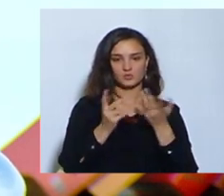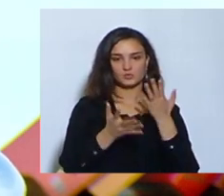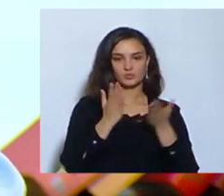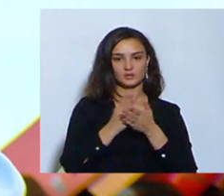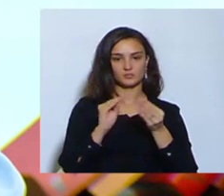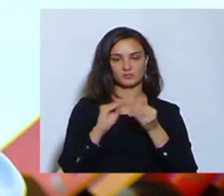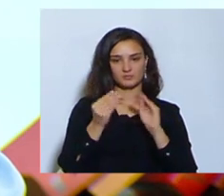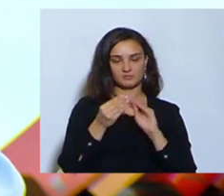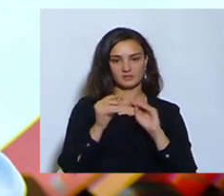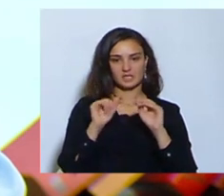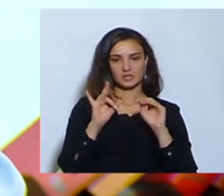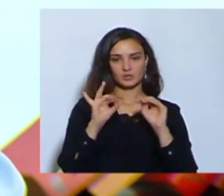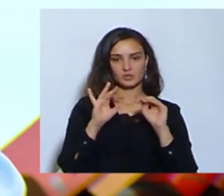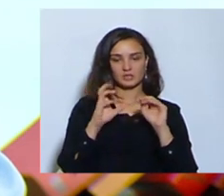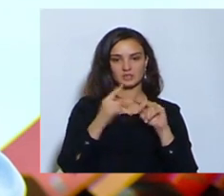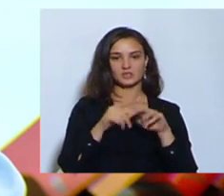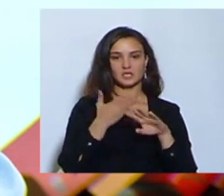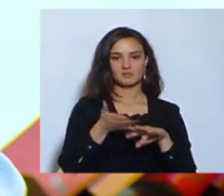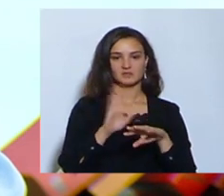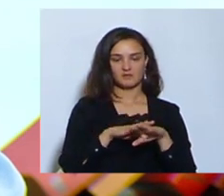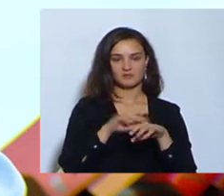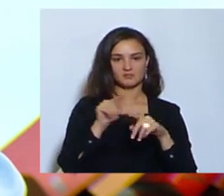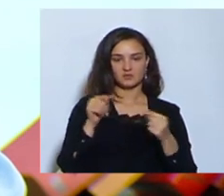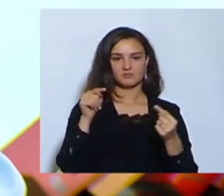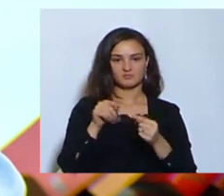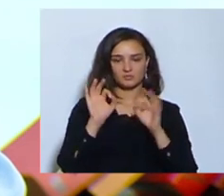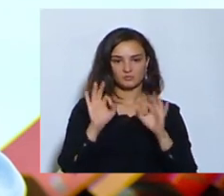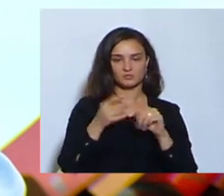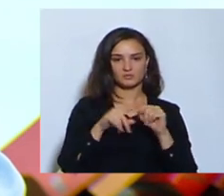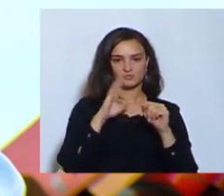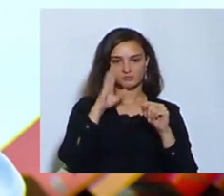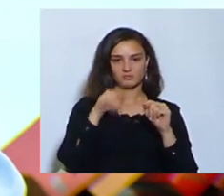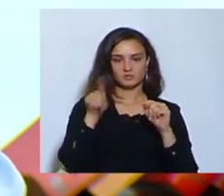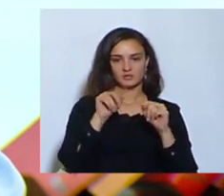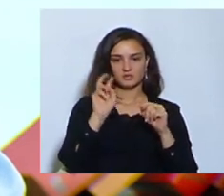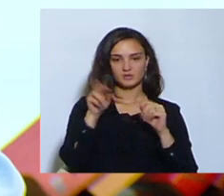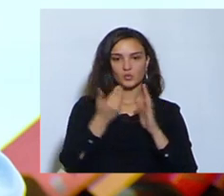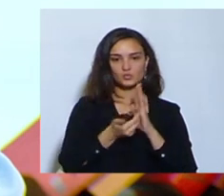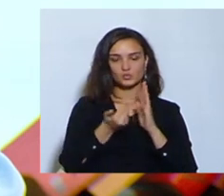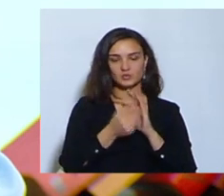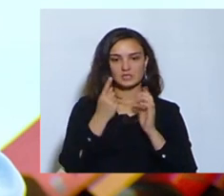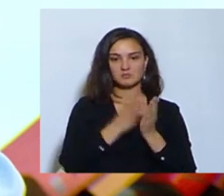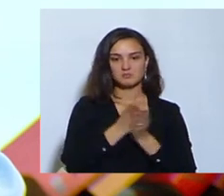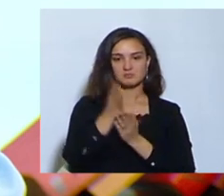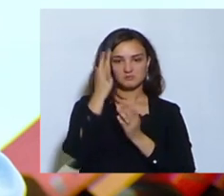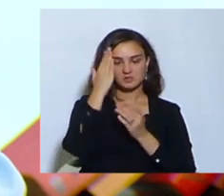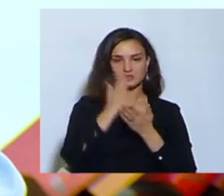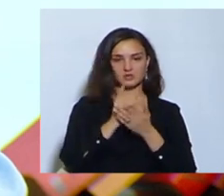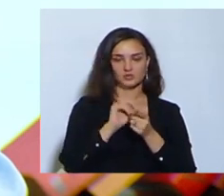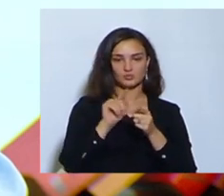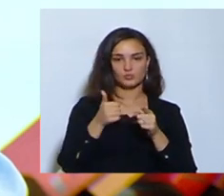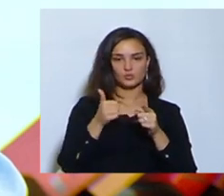არის პრობლემა ანორექსიის, ამას უფრო ამწვავებს. შესაბამისად, ზუსტად მშობლებთან კონსულტირების ერთ-ერთი მიზანი არის ის,